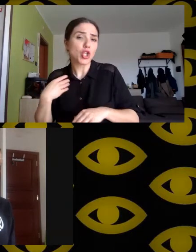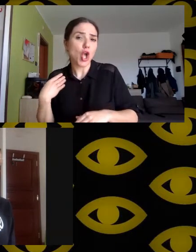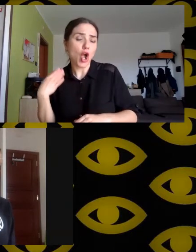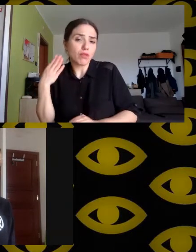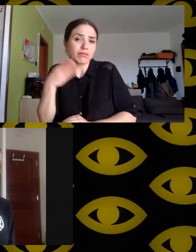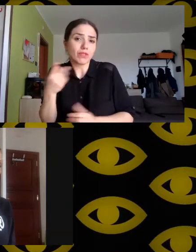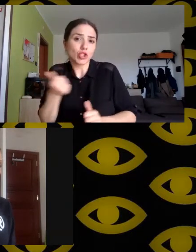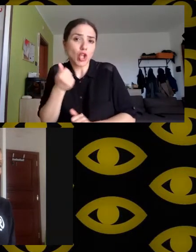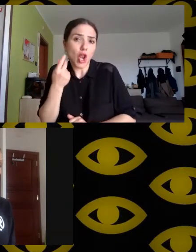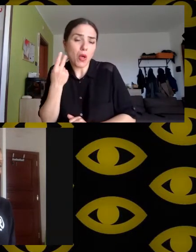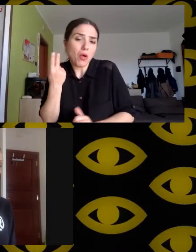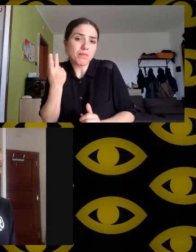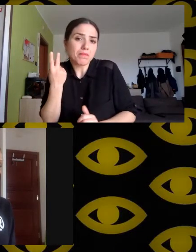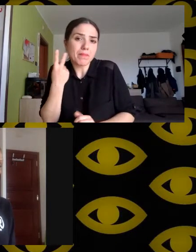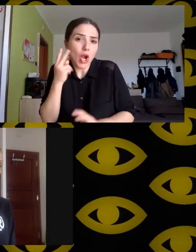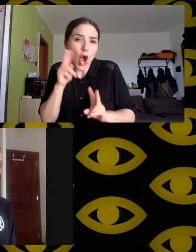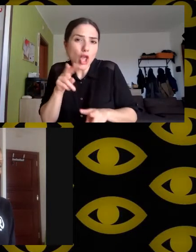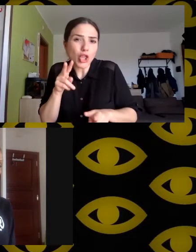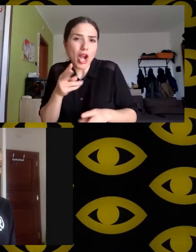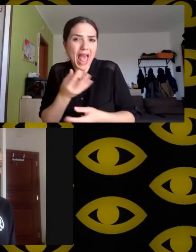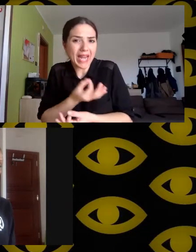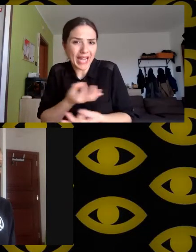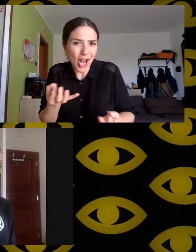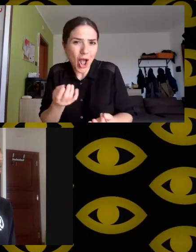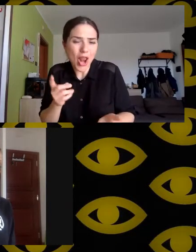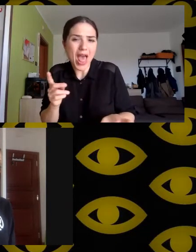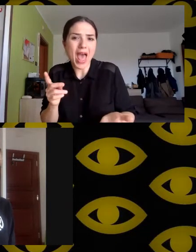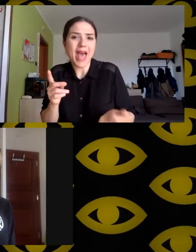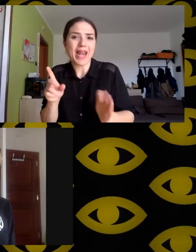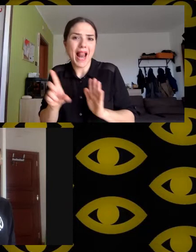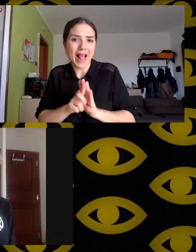a vedere che tutto fosse regolare, che tutto fosse